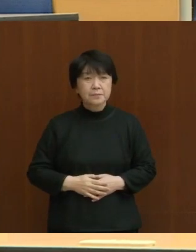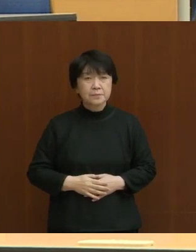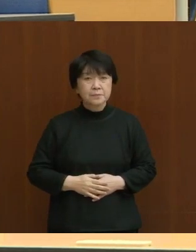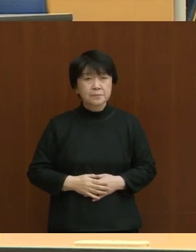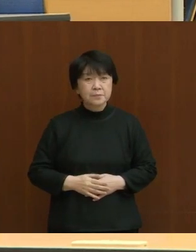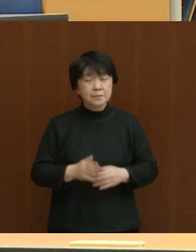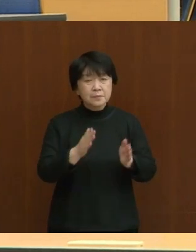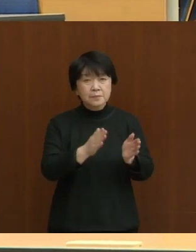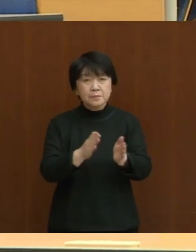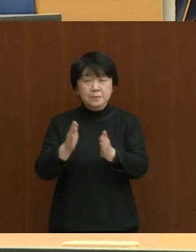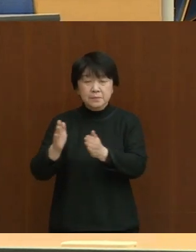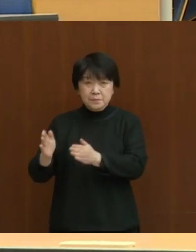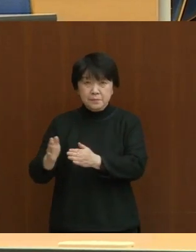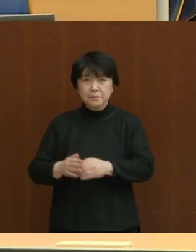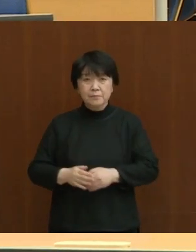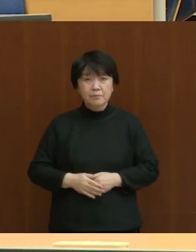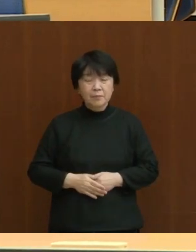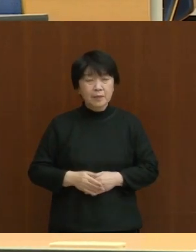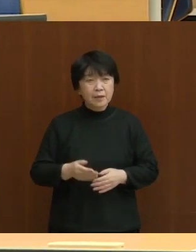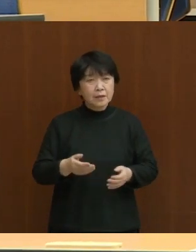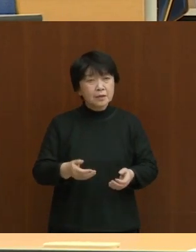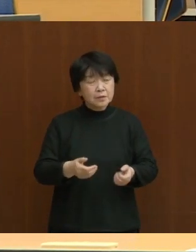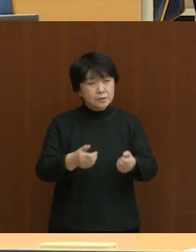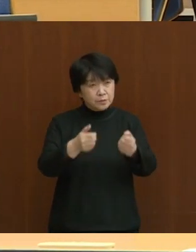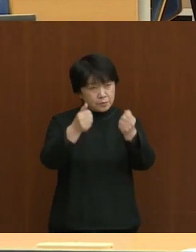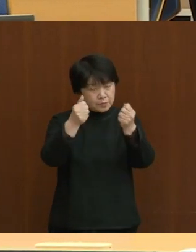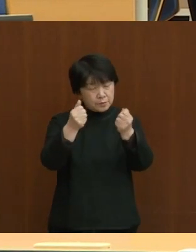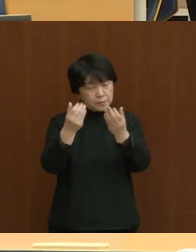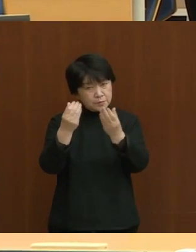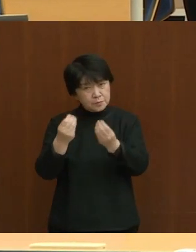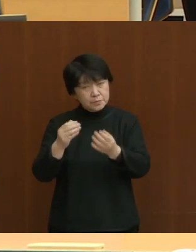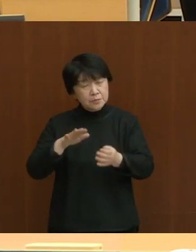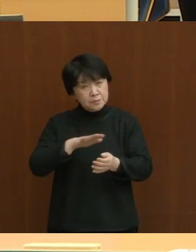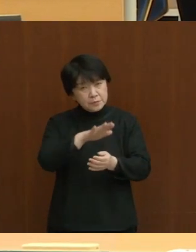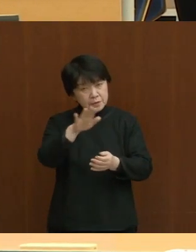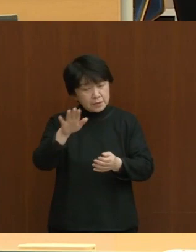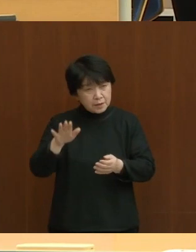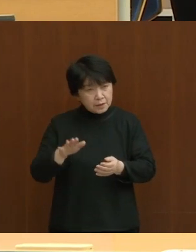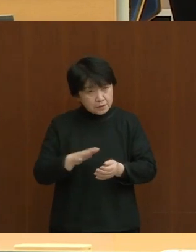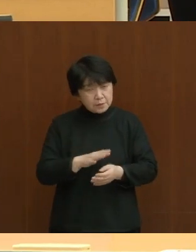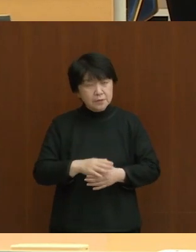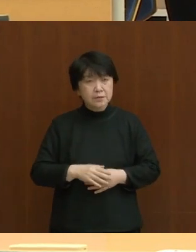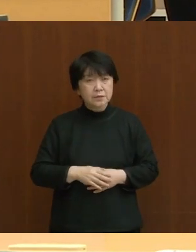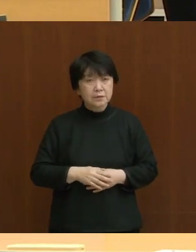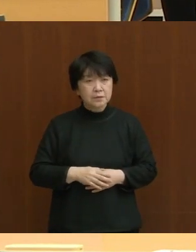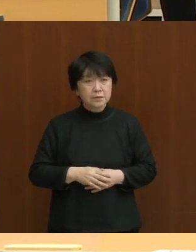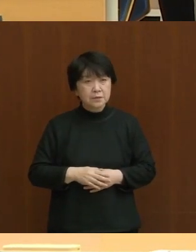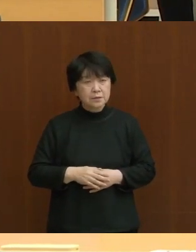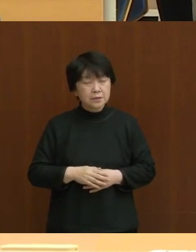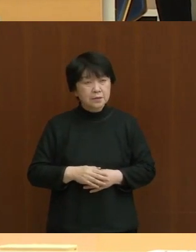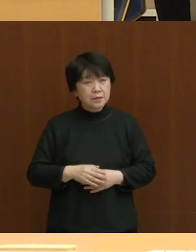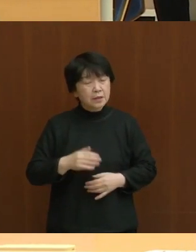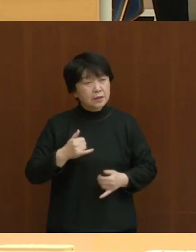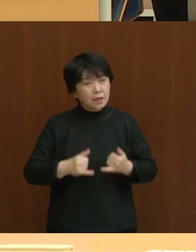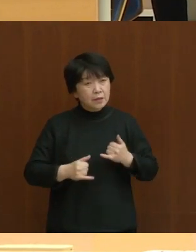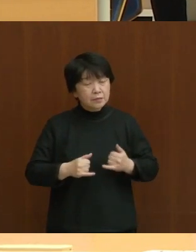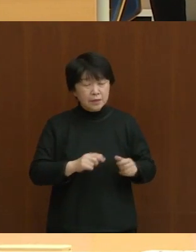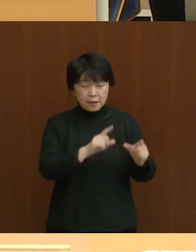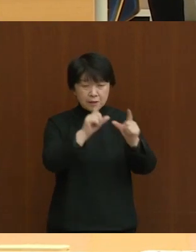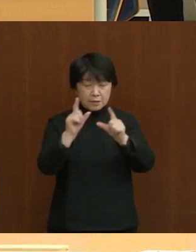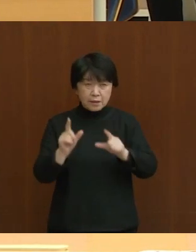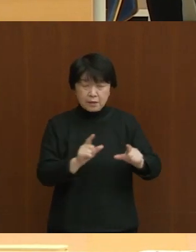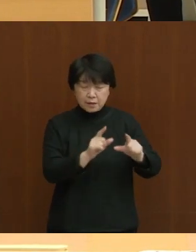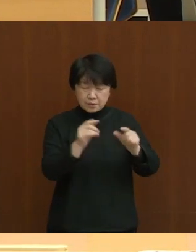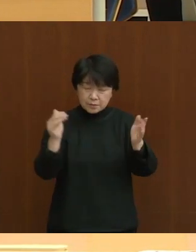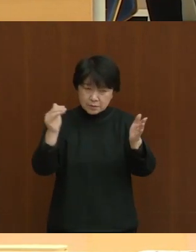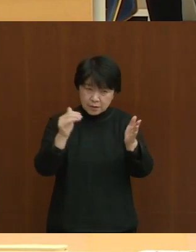さて、卒業修了される皆さんにとりまして、学生生活の総決算であ